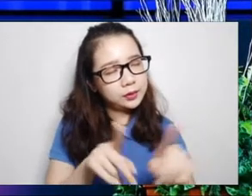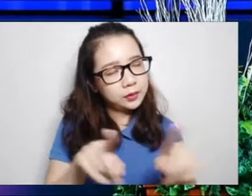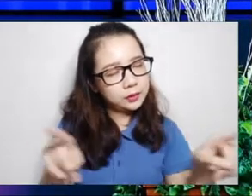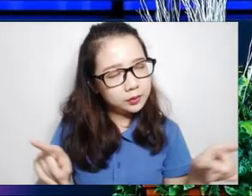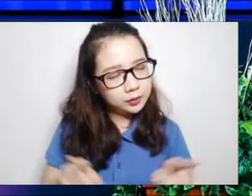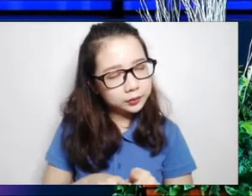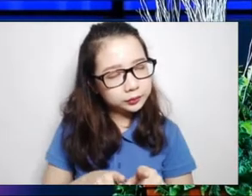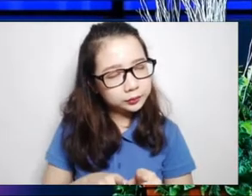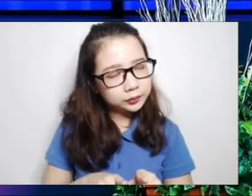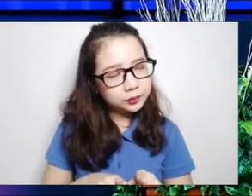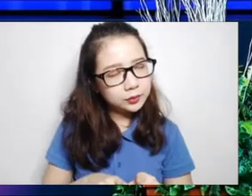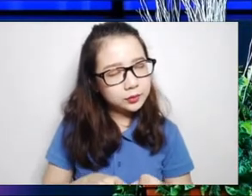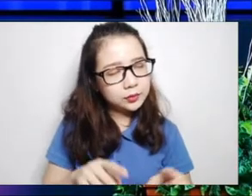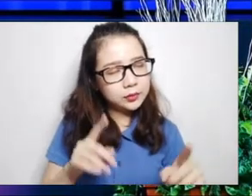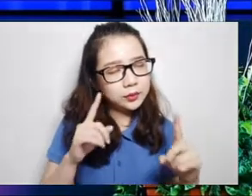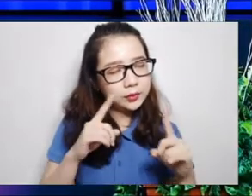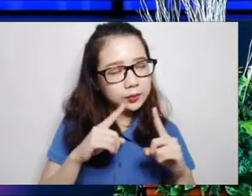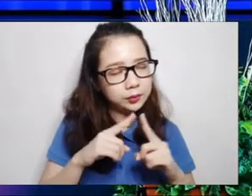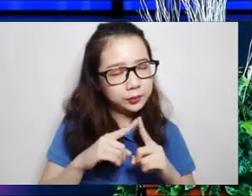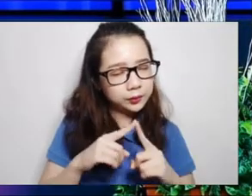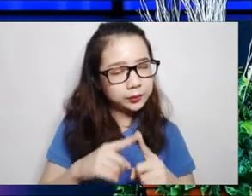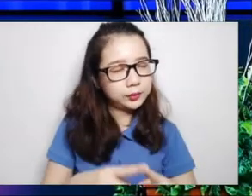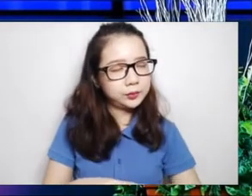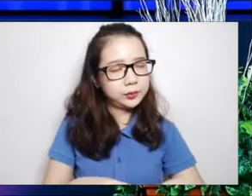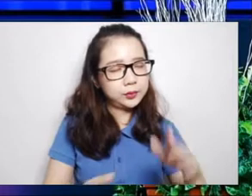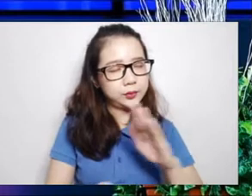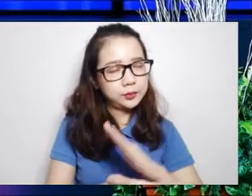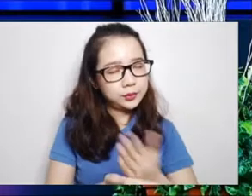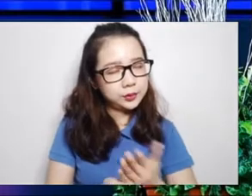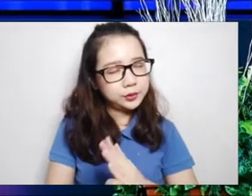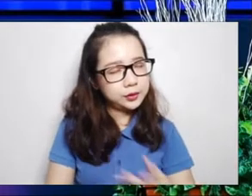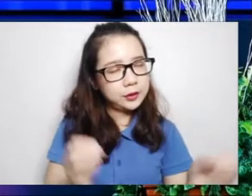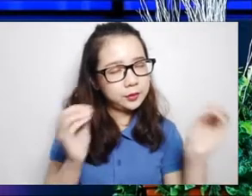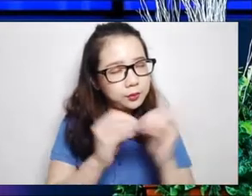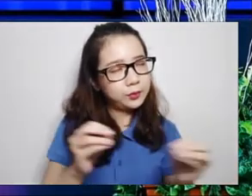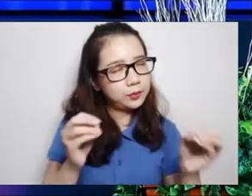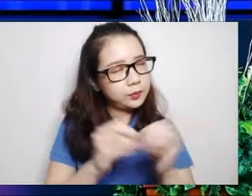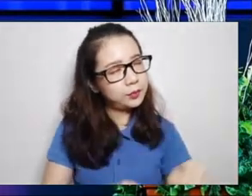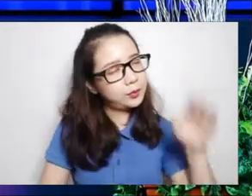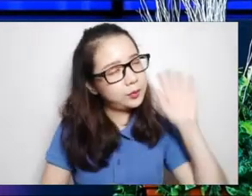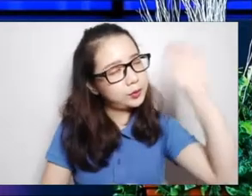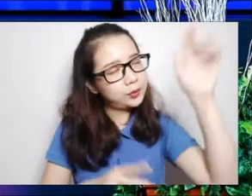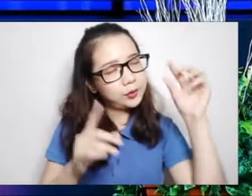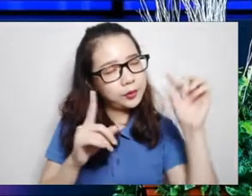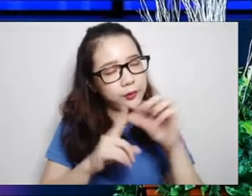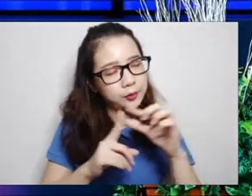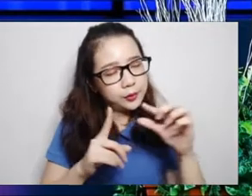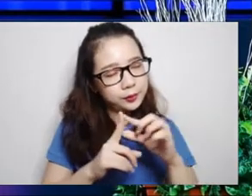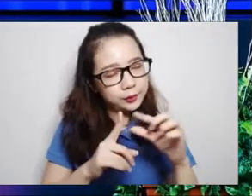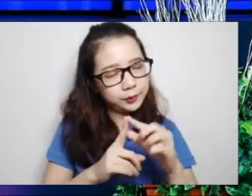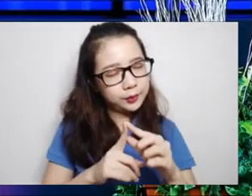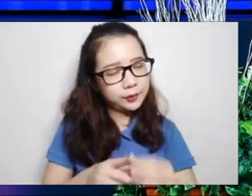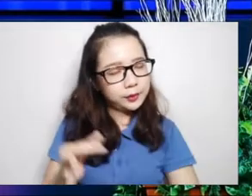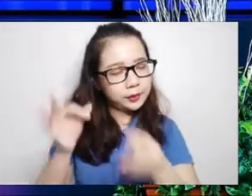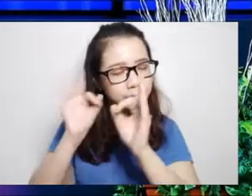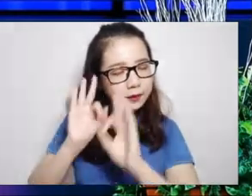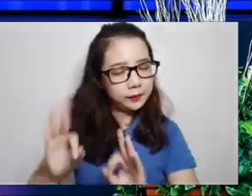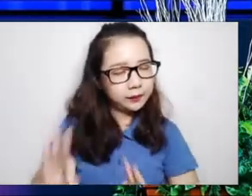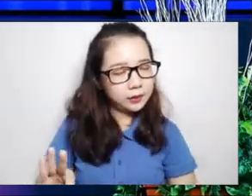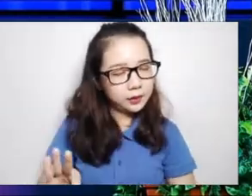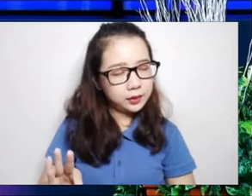iyo ay maipangaral ng mas higit ang iyo pong mga salita. Sa panahon na ito ng takot,